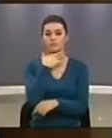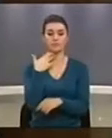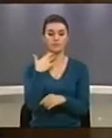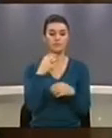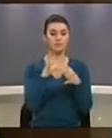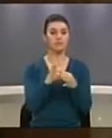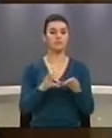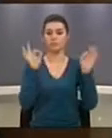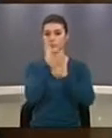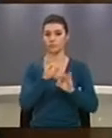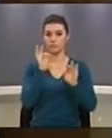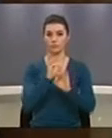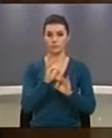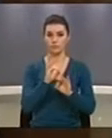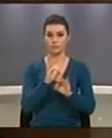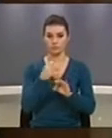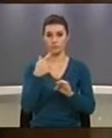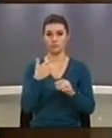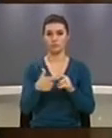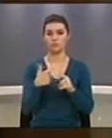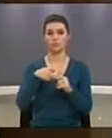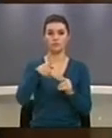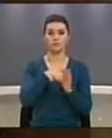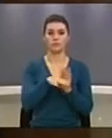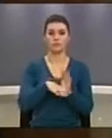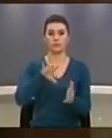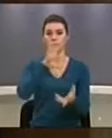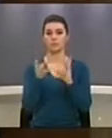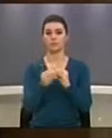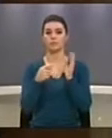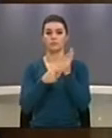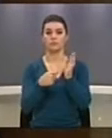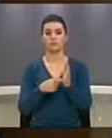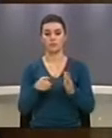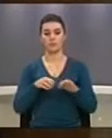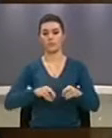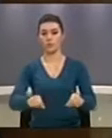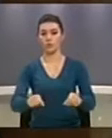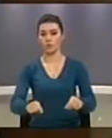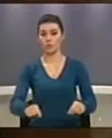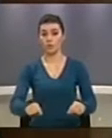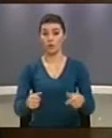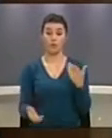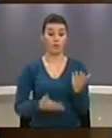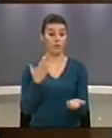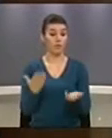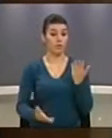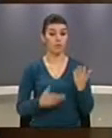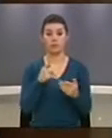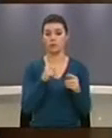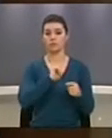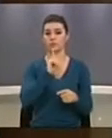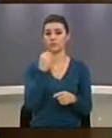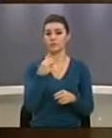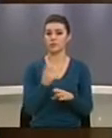ligjore, juridike dhe civile, sipas të cilave rregullohen dhe realizohen çështjet pronësore. Ndryshe, nuk është praktike